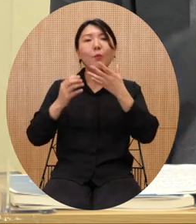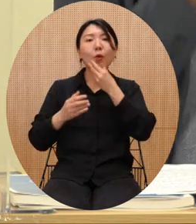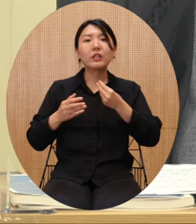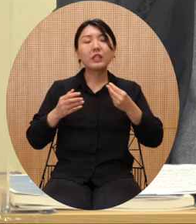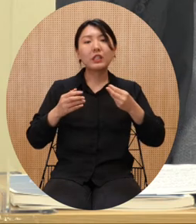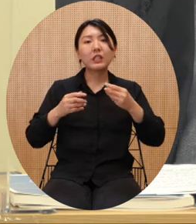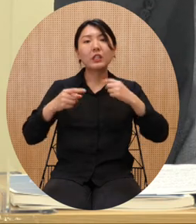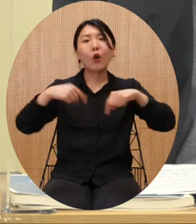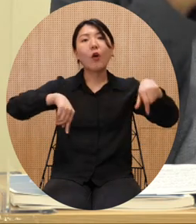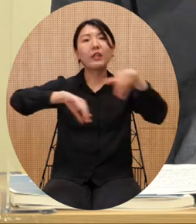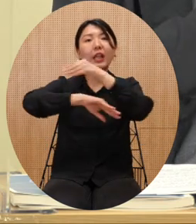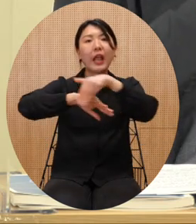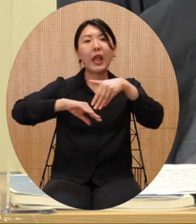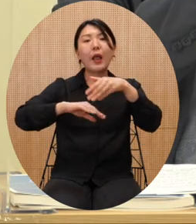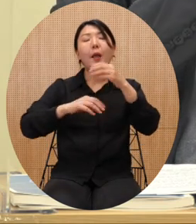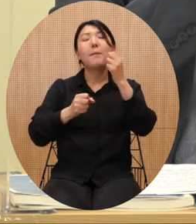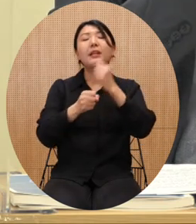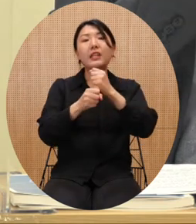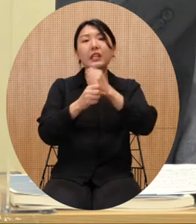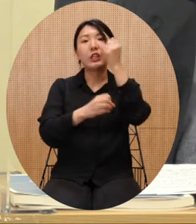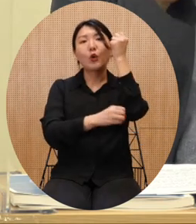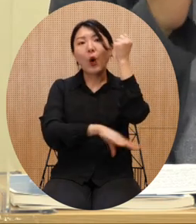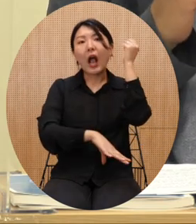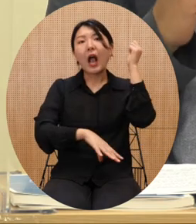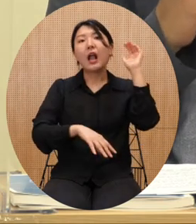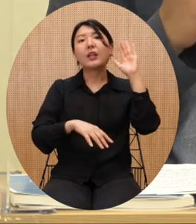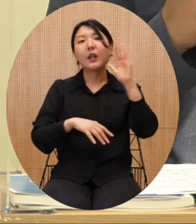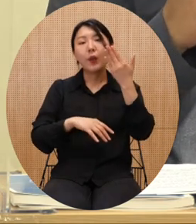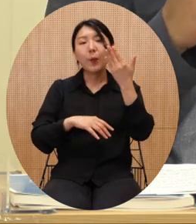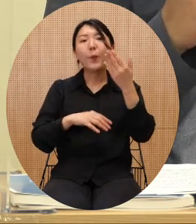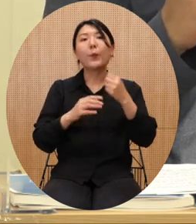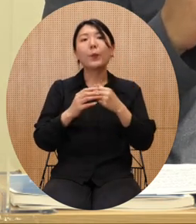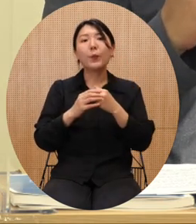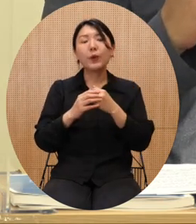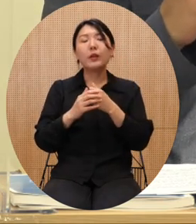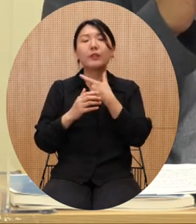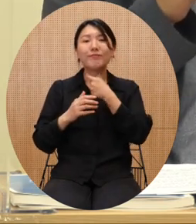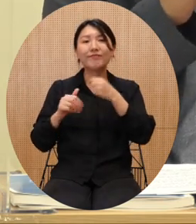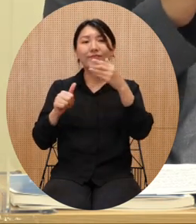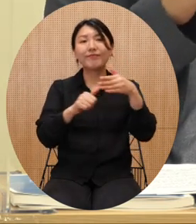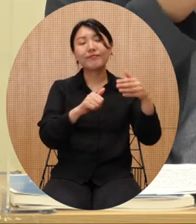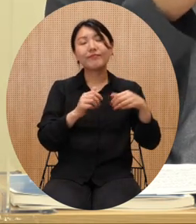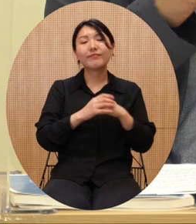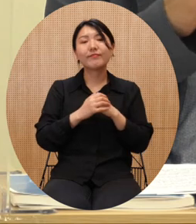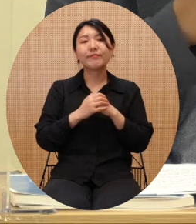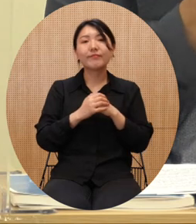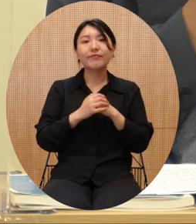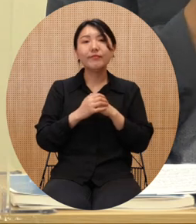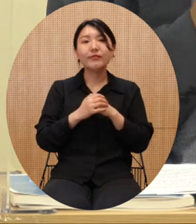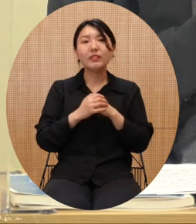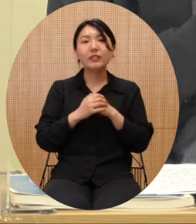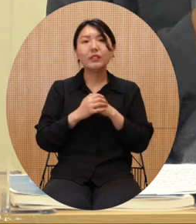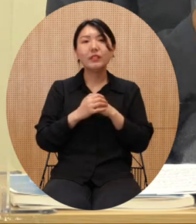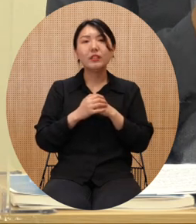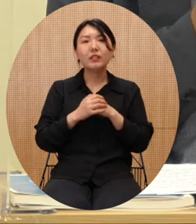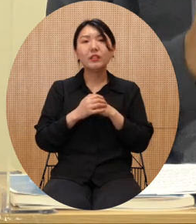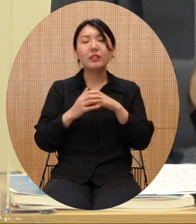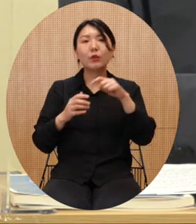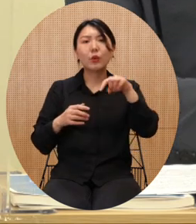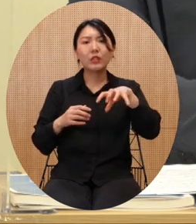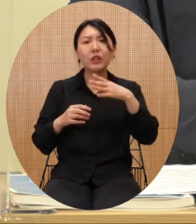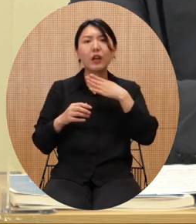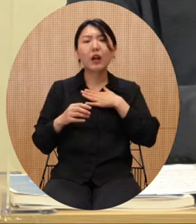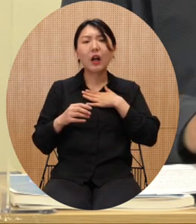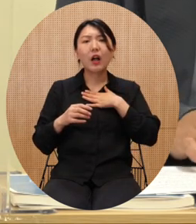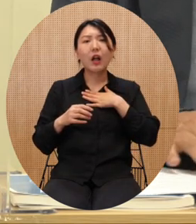정책을 만들어내는 토대가 되기를 희망하며 현장 활동가로서 몇 가지 말씀을 드리고자 합니다.